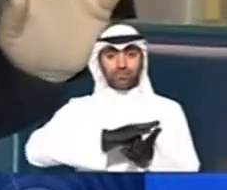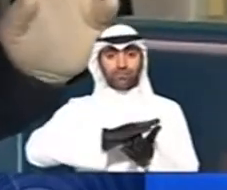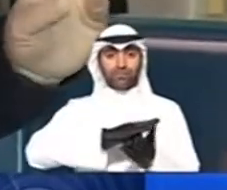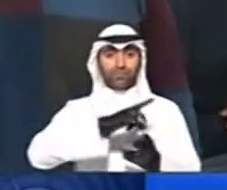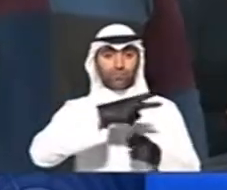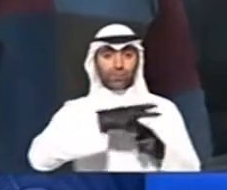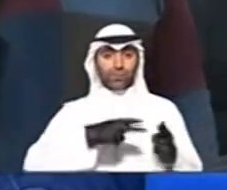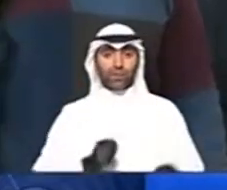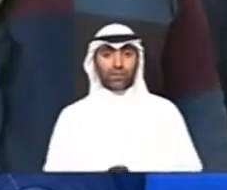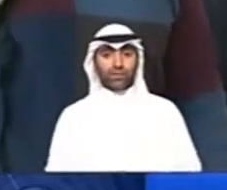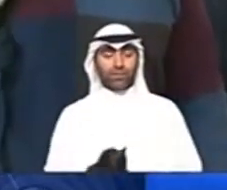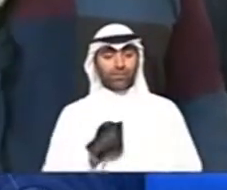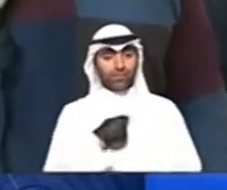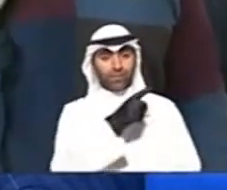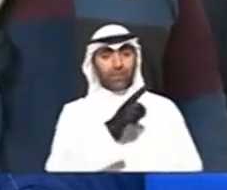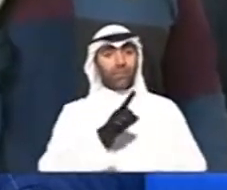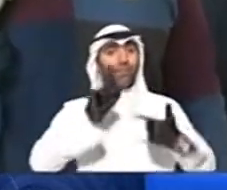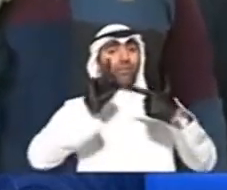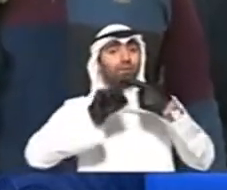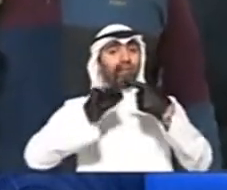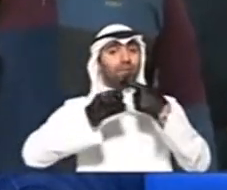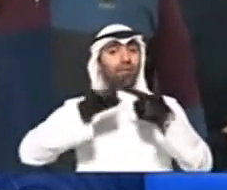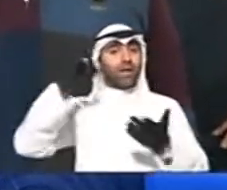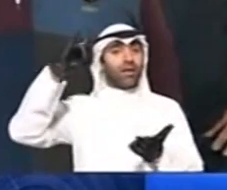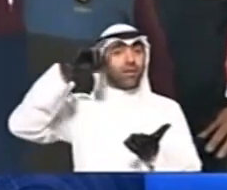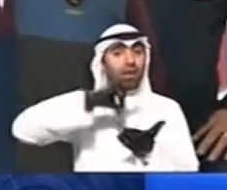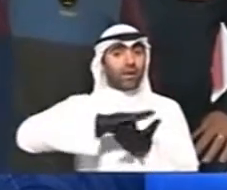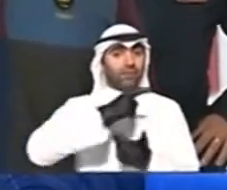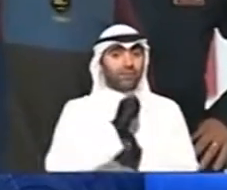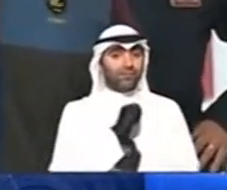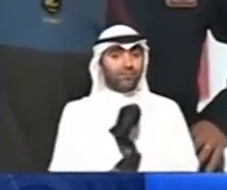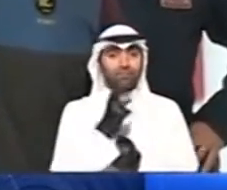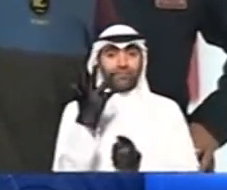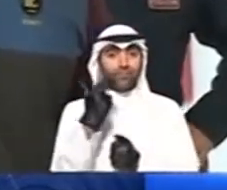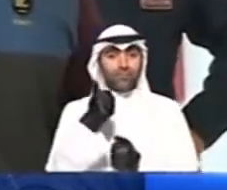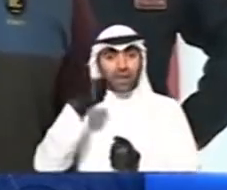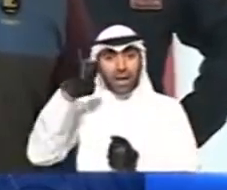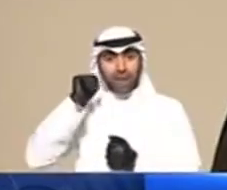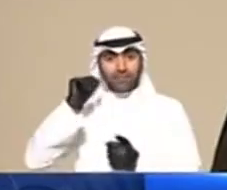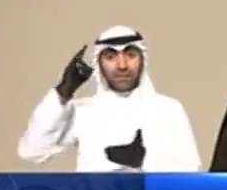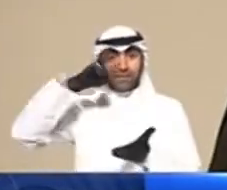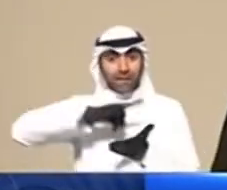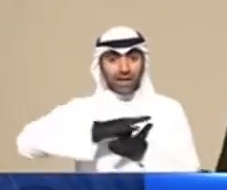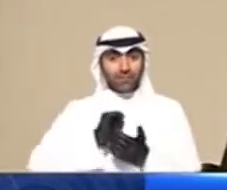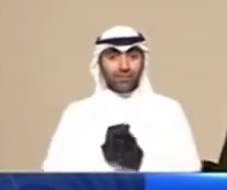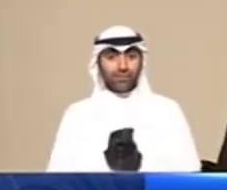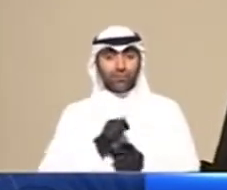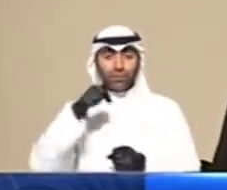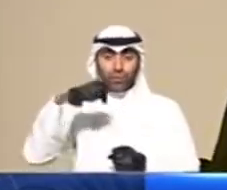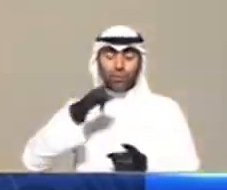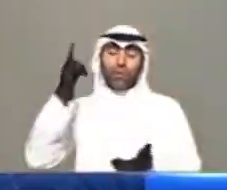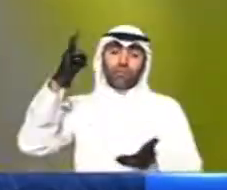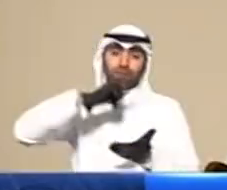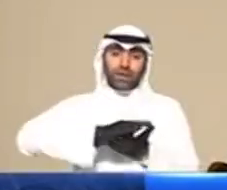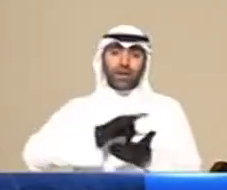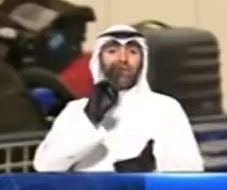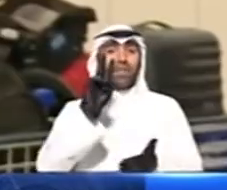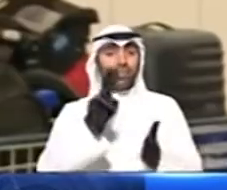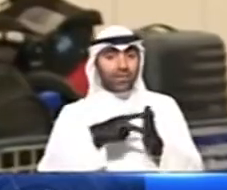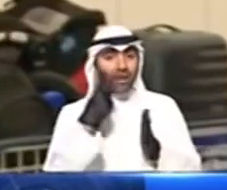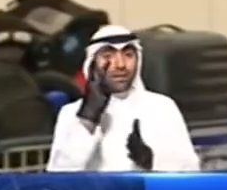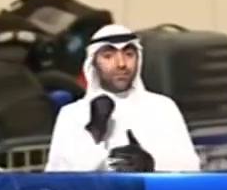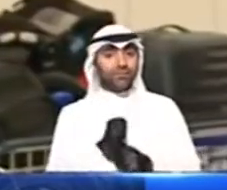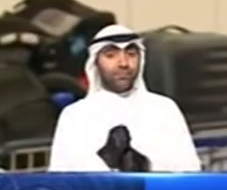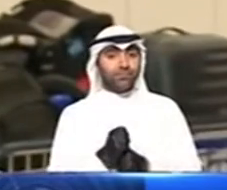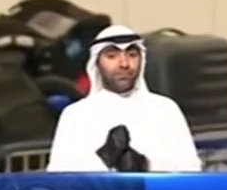الثانية، كل الشكر والتقدير إلى رئيس المكتب العسكري محمد الفضلي على جهوده. أول